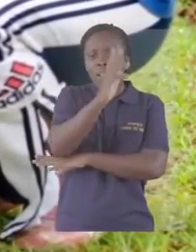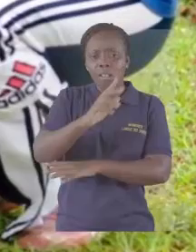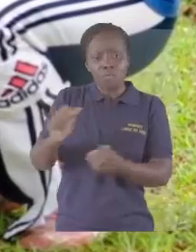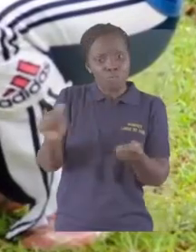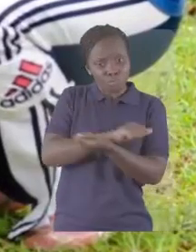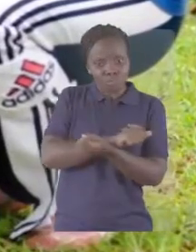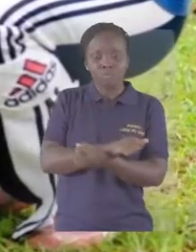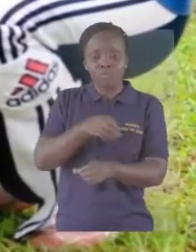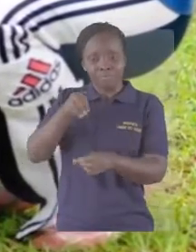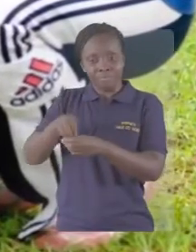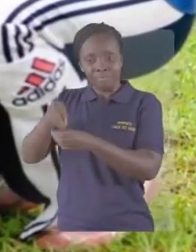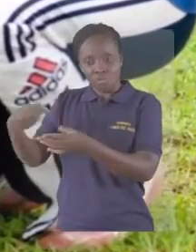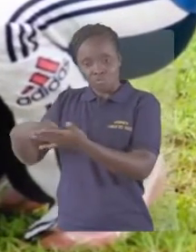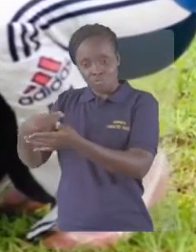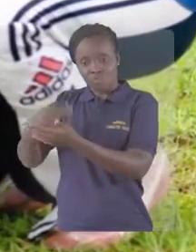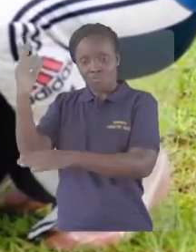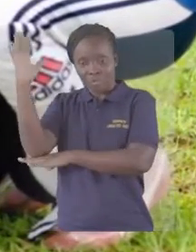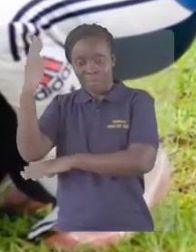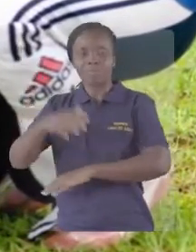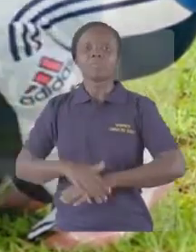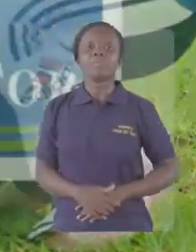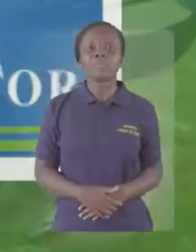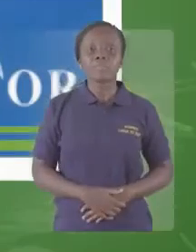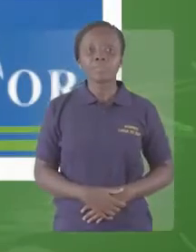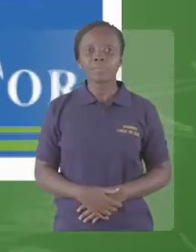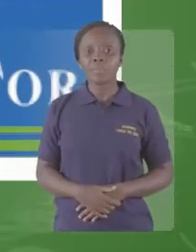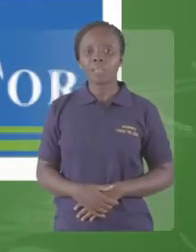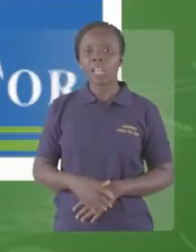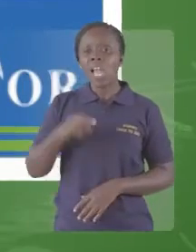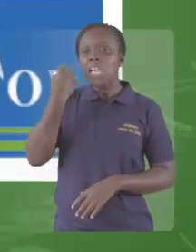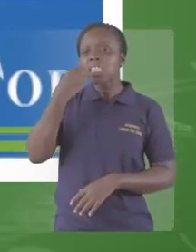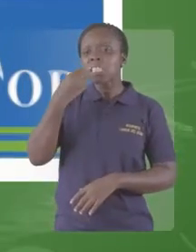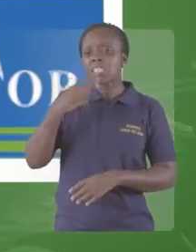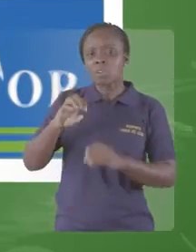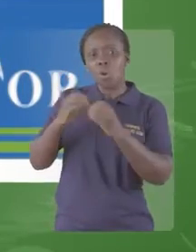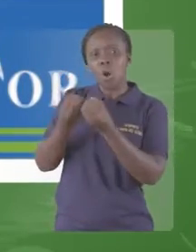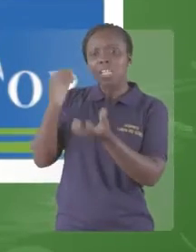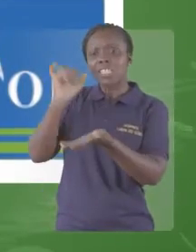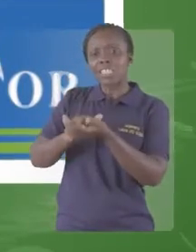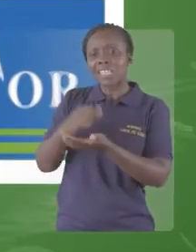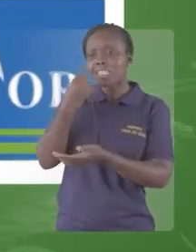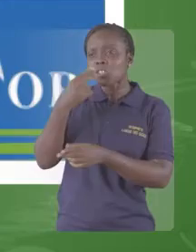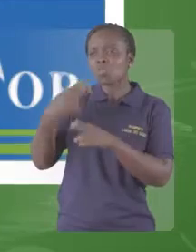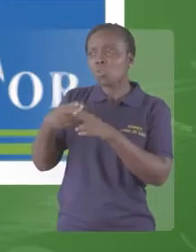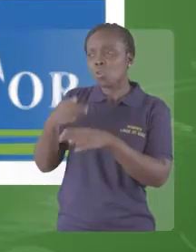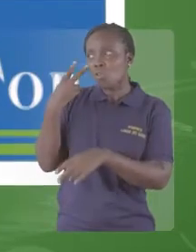disparaître. Ce reboisement se fait par la SODEFOR,